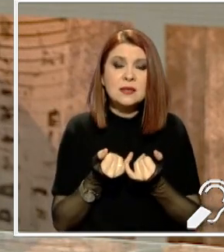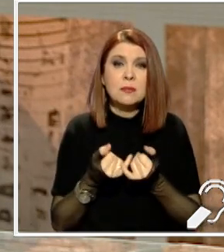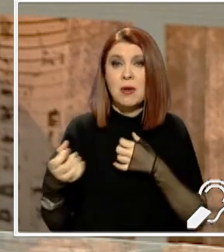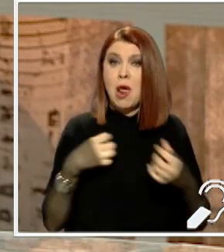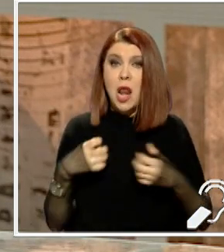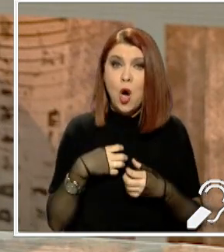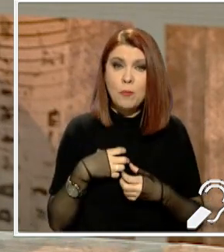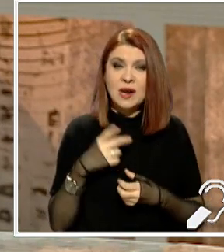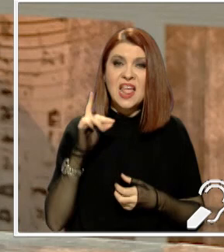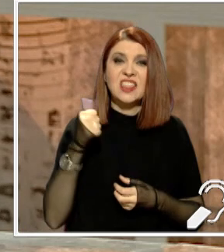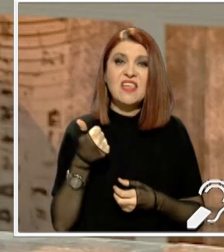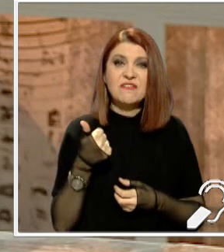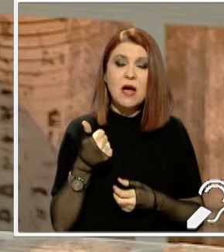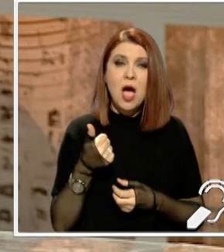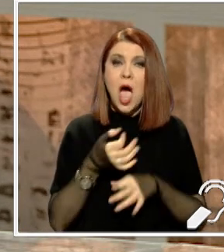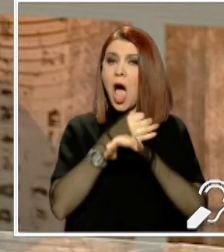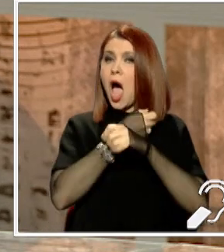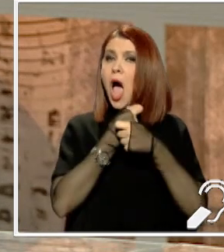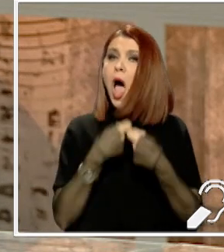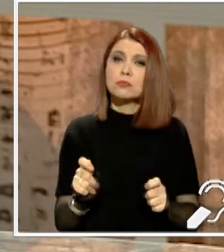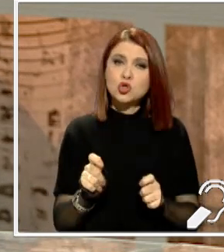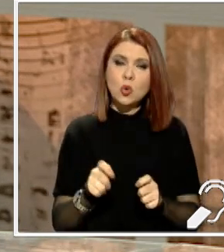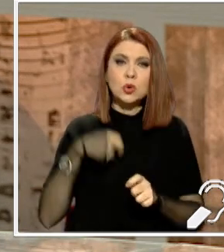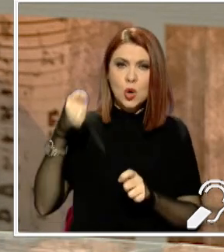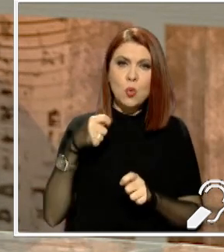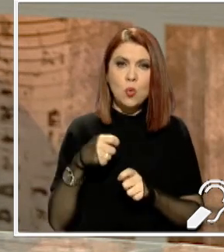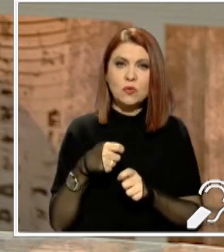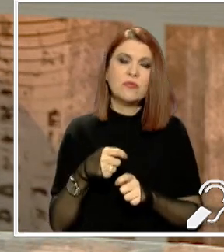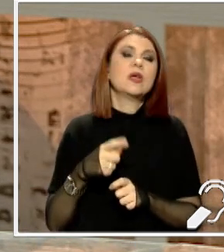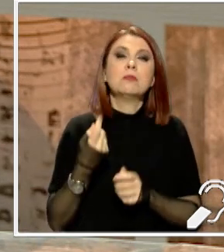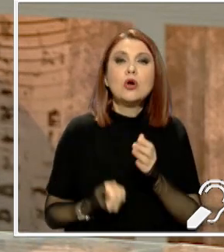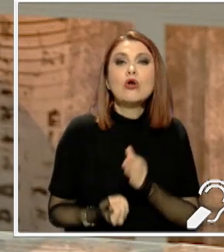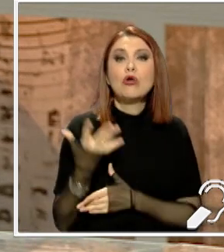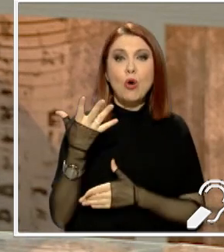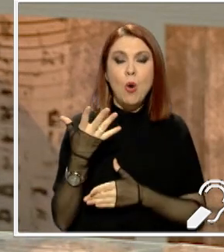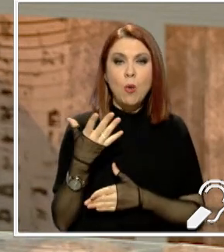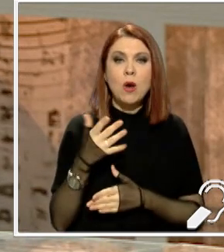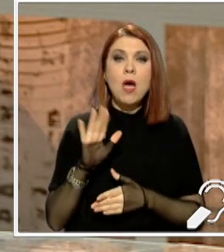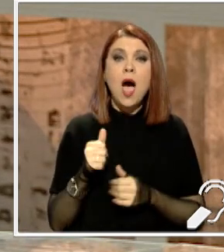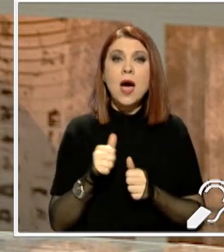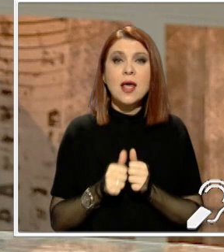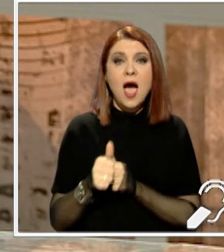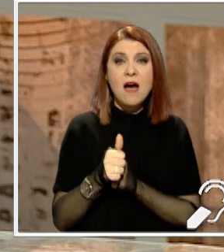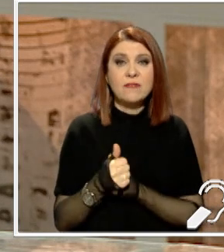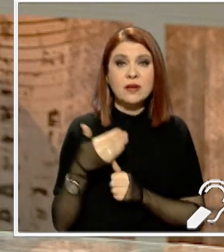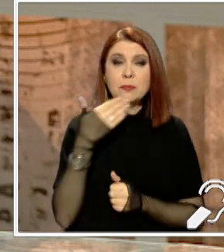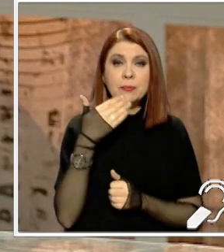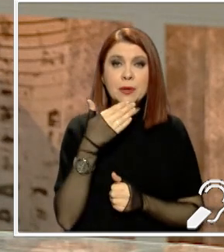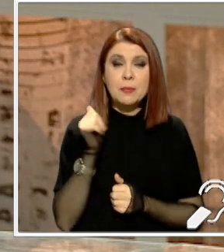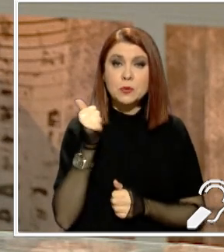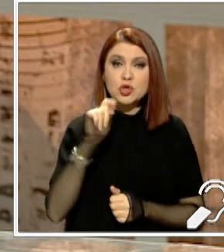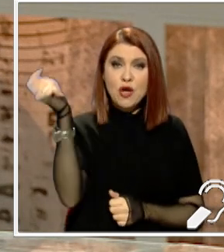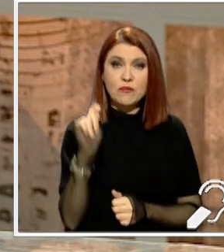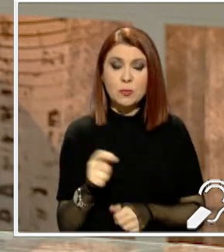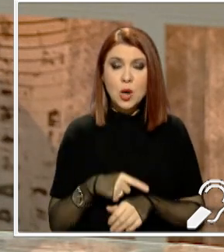operă, Diva Divina Soluta, debutul în lungmetraj al regizorului Adonis Stanța, are avanpremiera națională pe 11 februarie